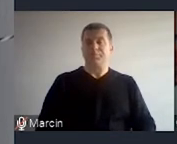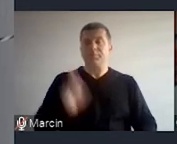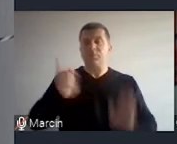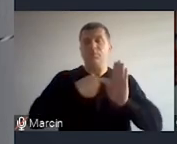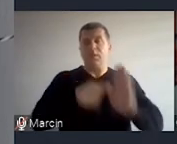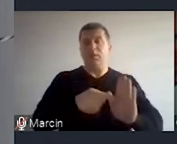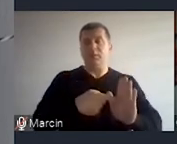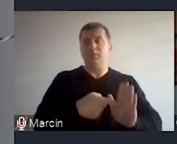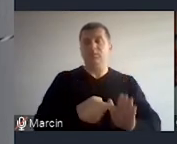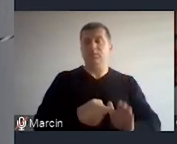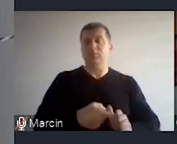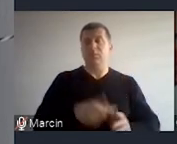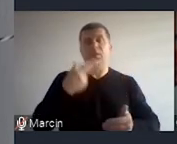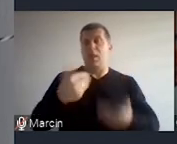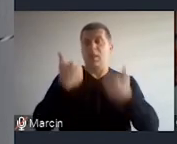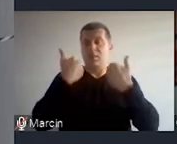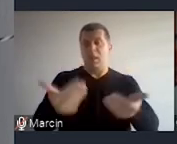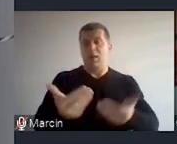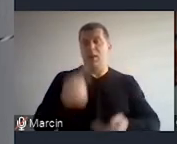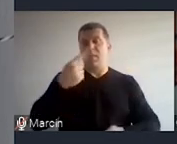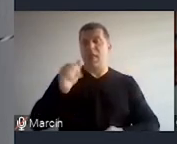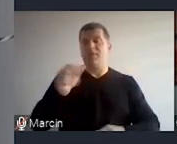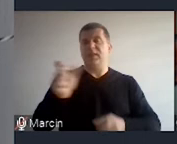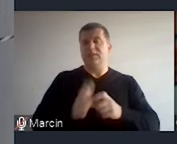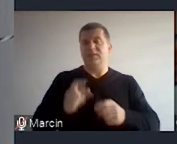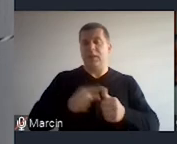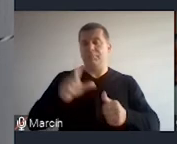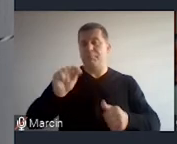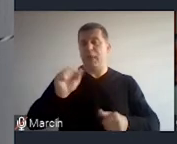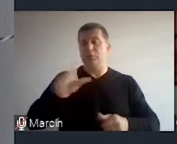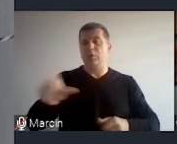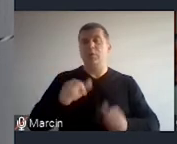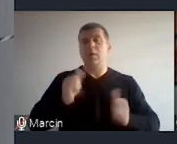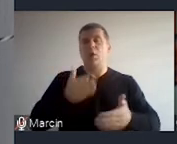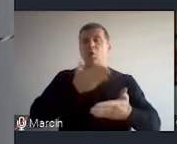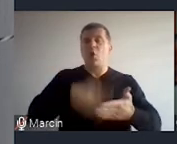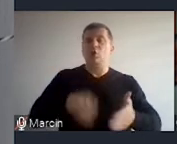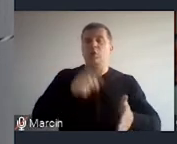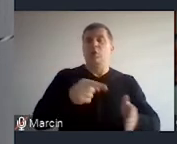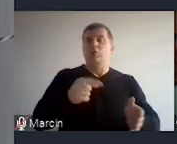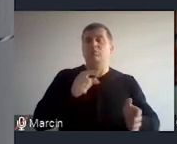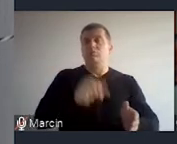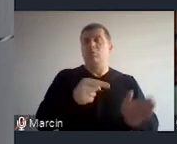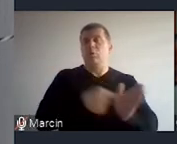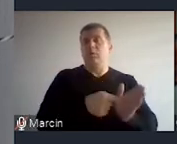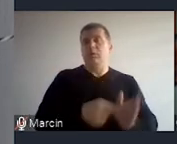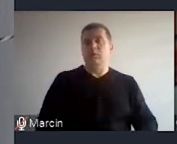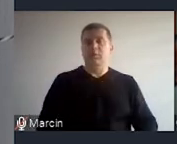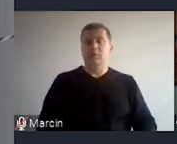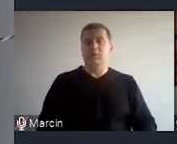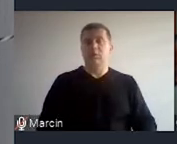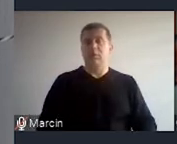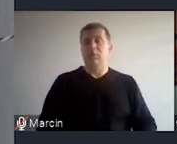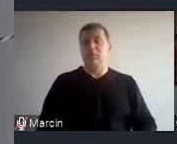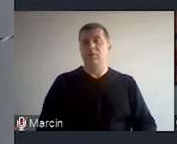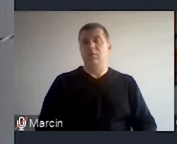Wytyczne nie podają nam definicji personelu w rozdziale, który tego dotyczy. To w